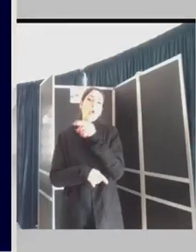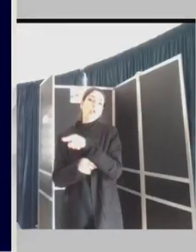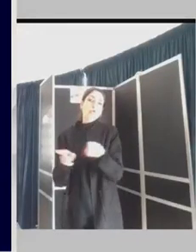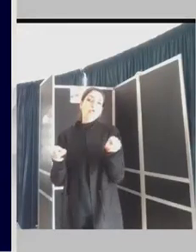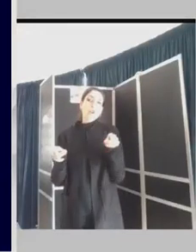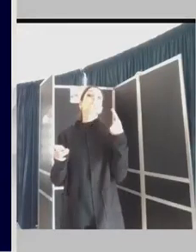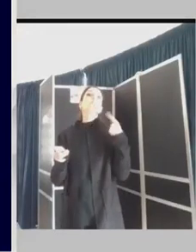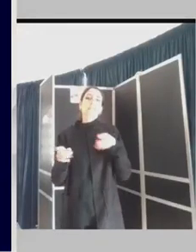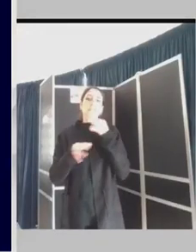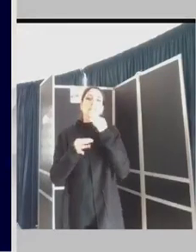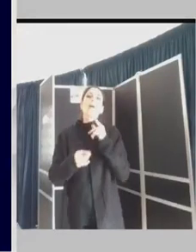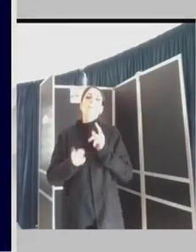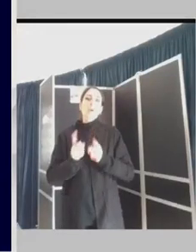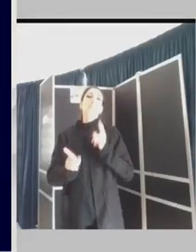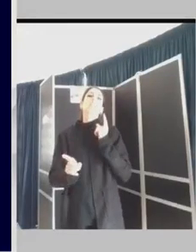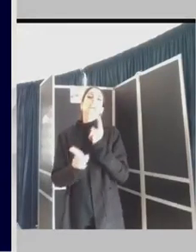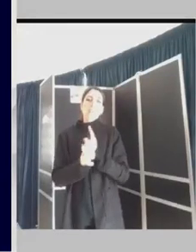faremo noi, lo farò io.